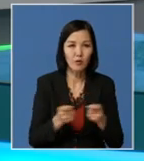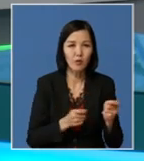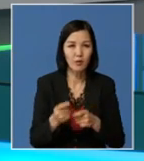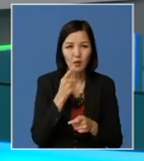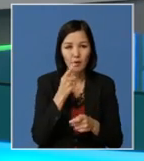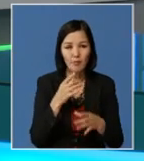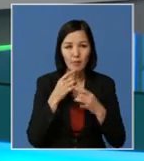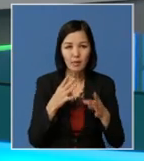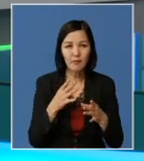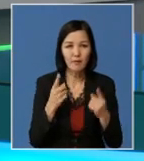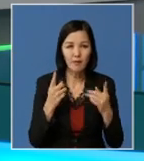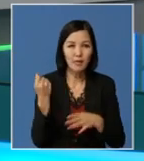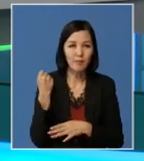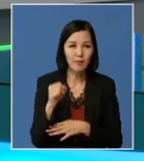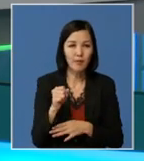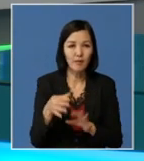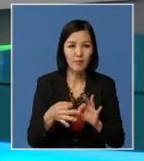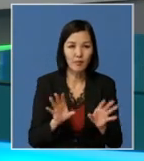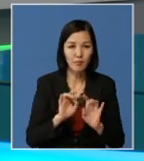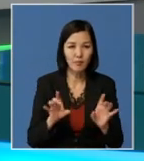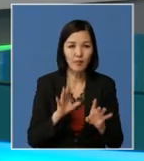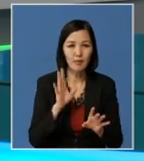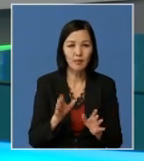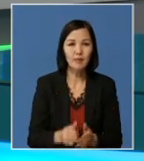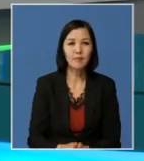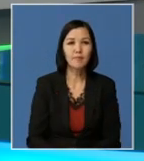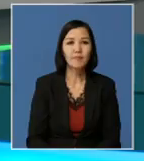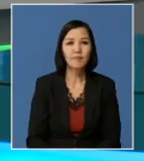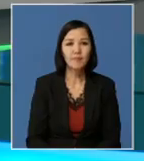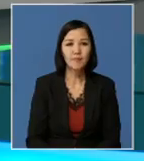преддверии празднования Великой Победы. Подробности в материале нашего корреспондента.